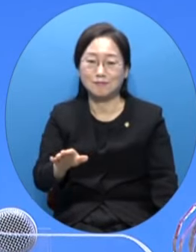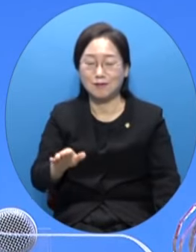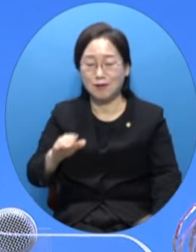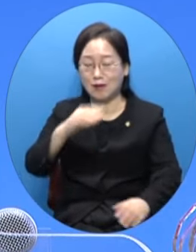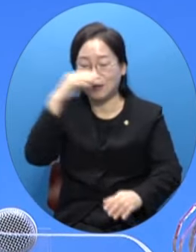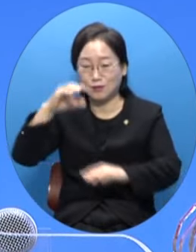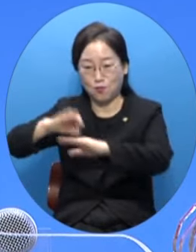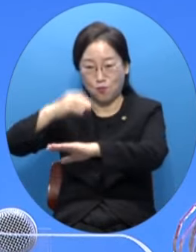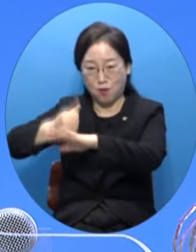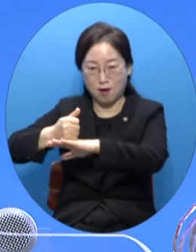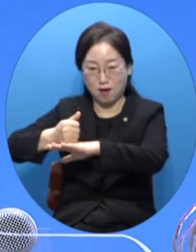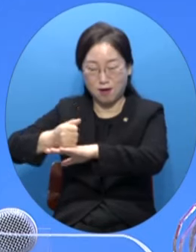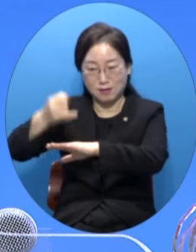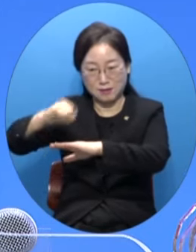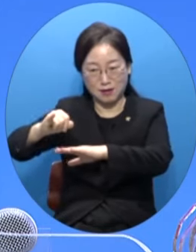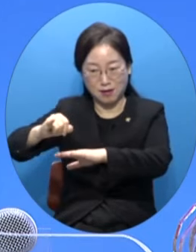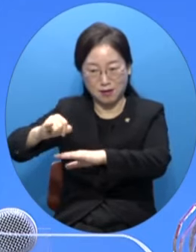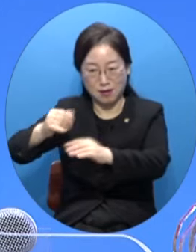왕자의 가면을 쓰고 산 것입니다.